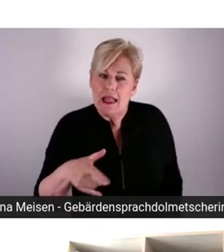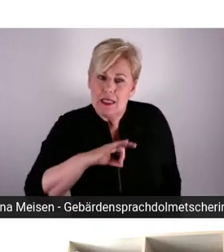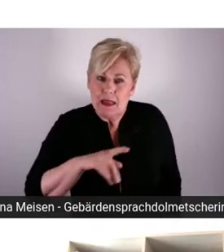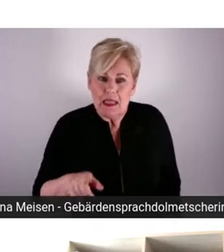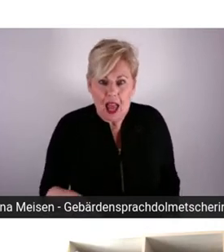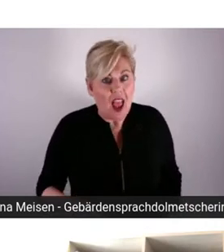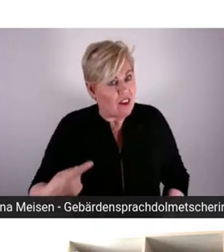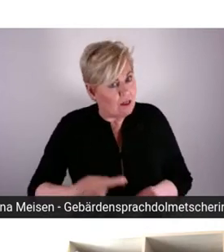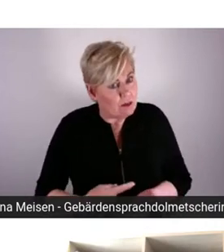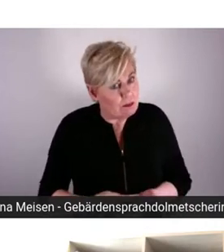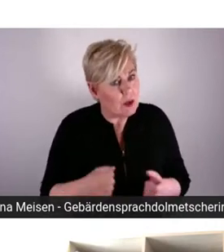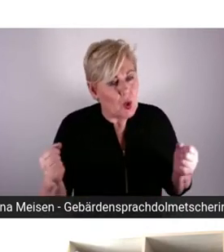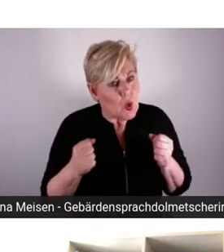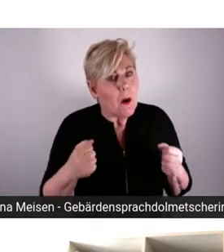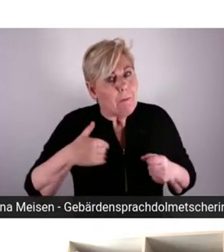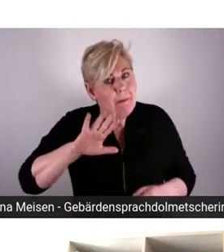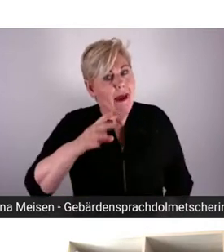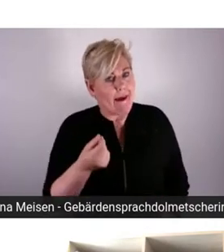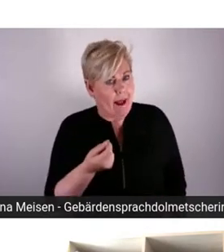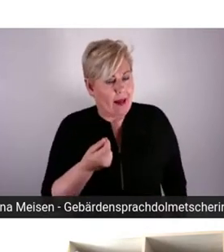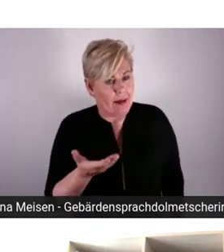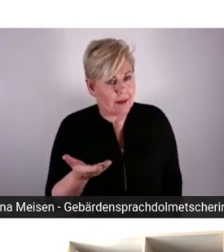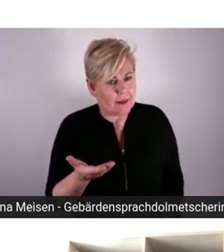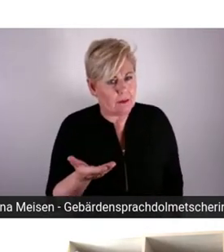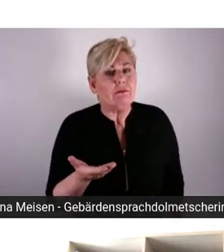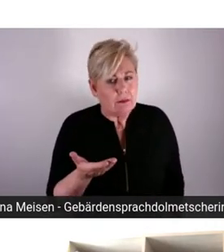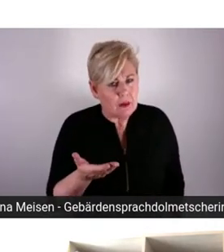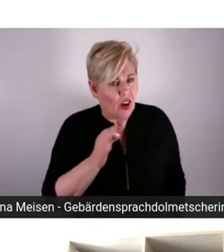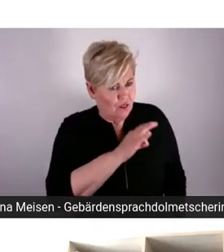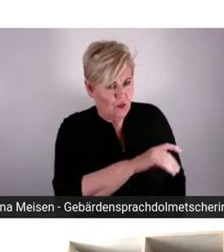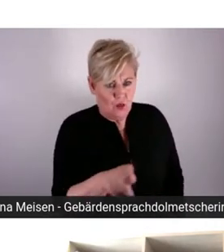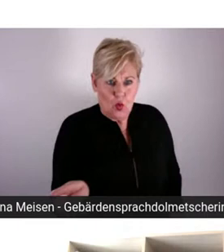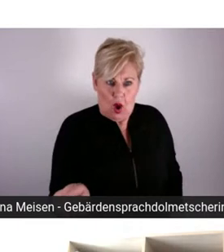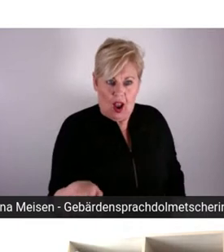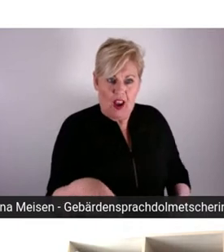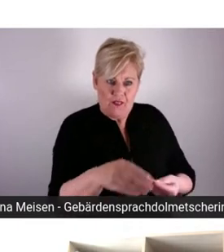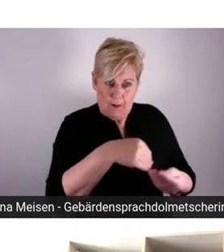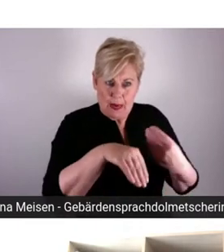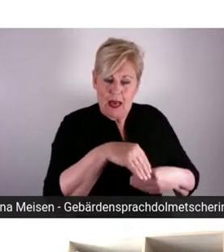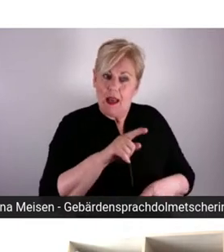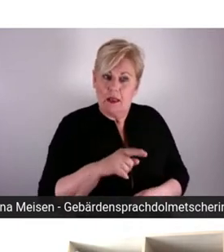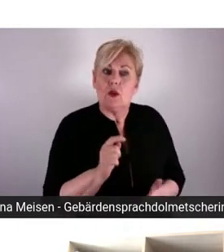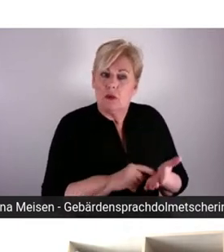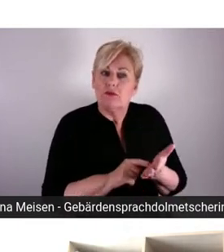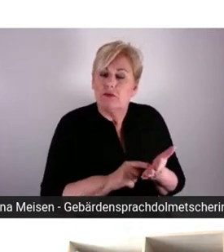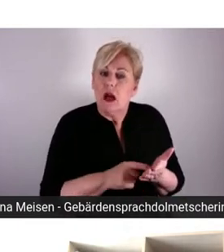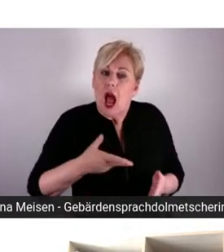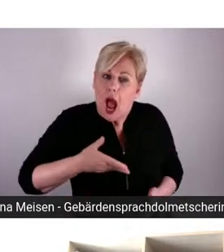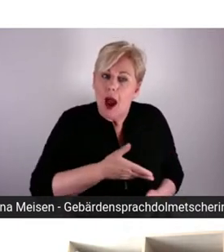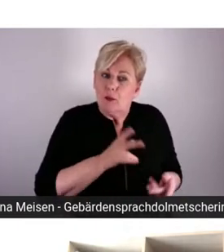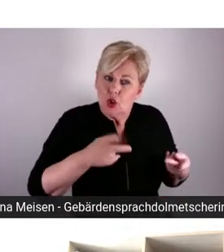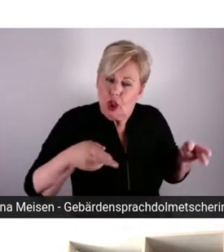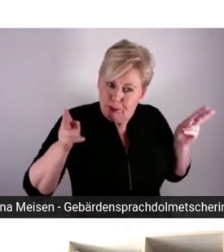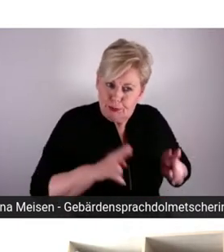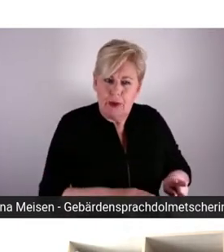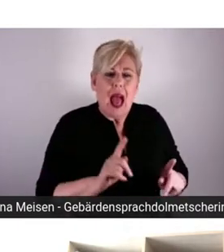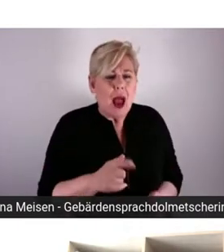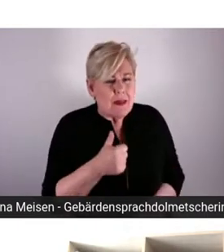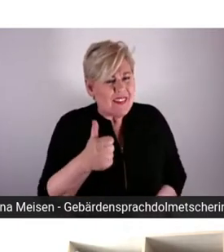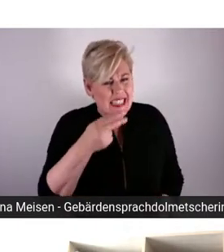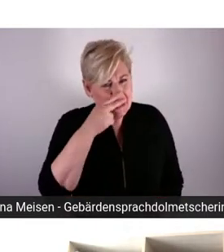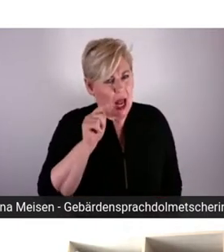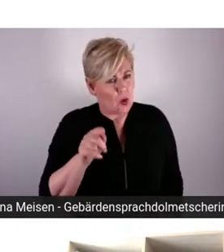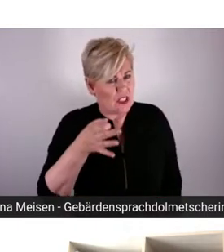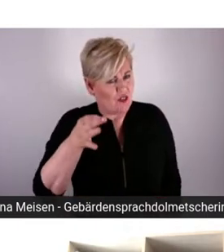sehr stark mehr Geld tatsächlich in die Familien, auch gegen Armut, aber wie ist das vor Ort, wie kann